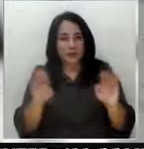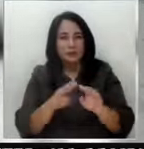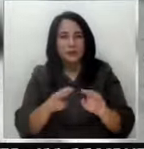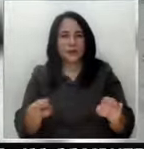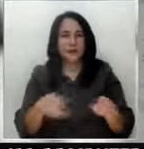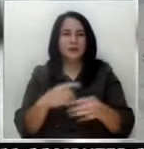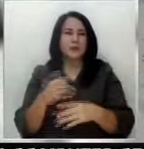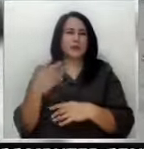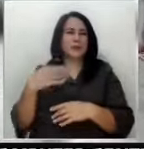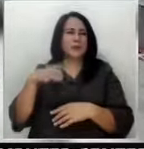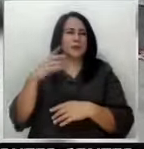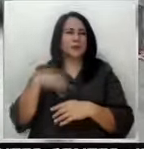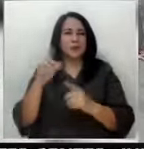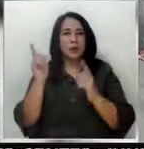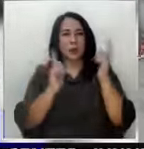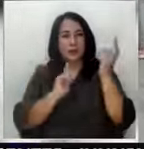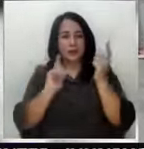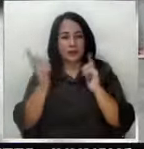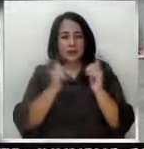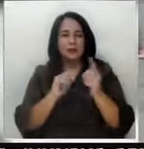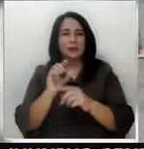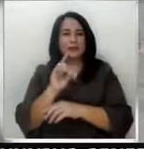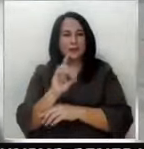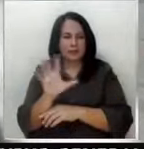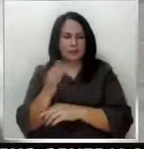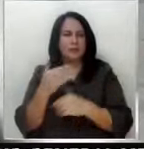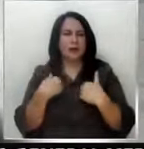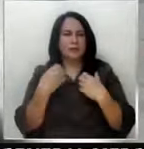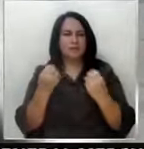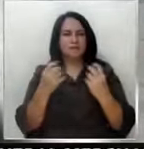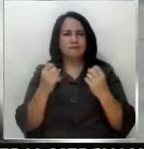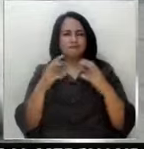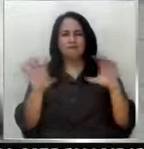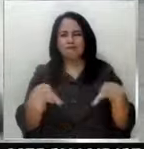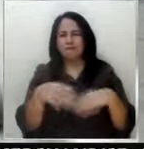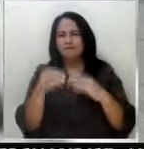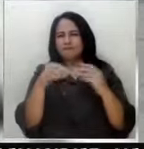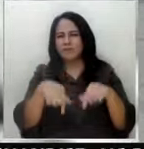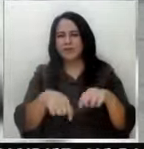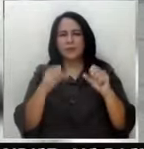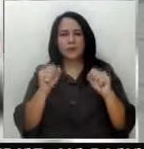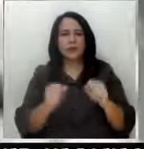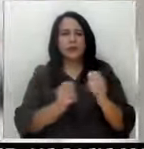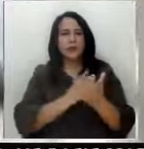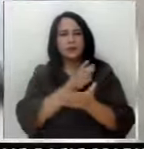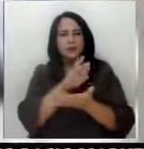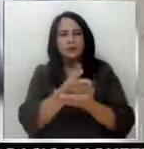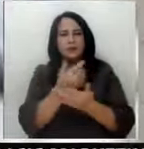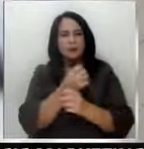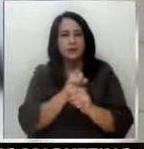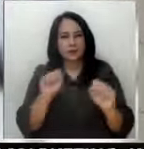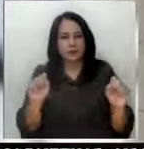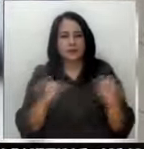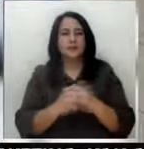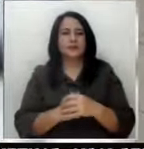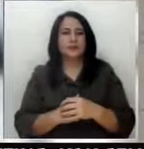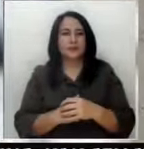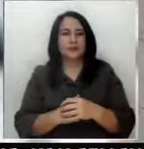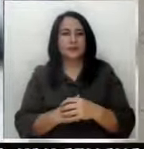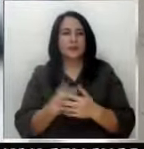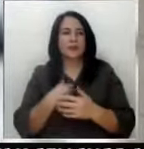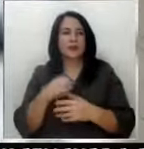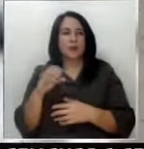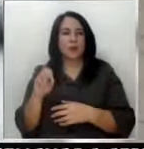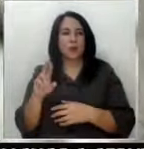ang Luneta. At ngayong Disyembre, maraming mga aktibidad na naka-line up dito na pwede niyong puntahan ng libre. Sina Nanay Aurora, dito